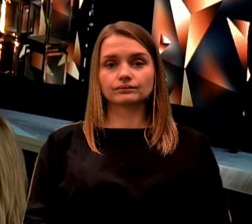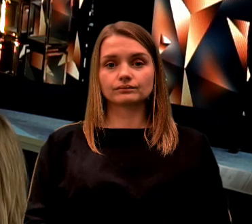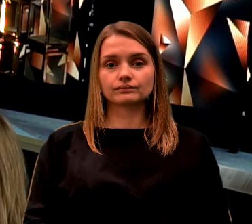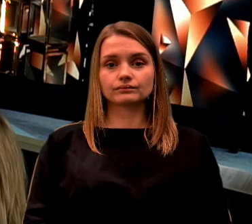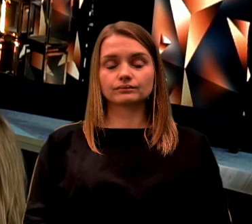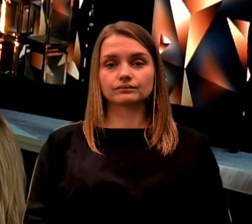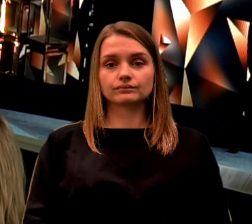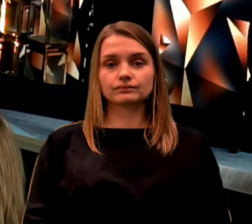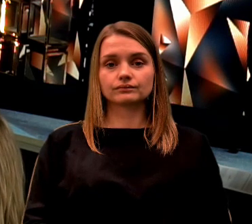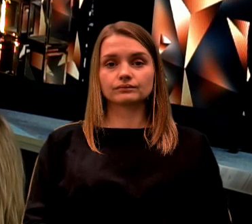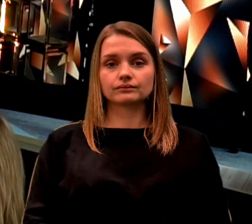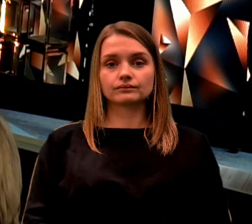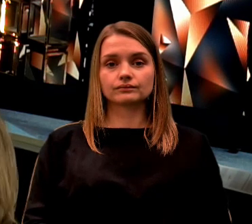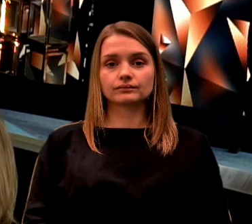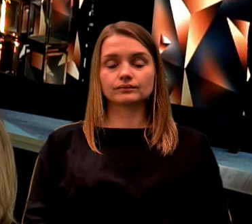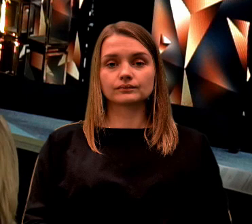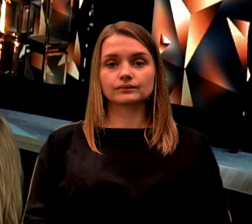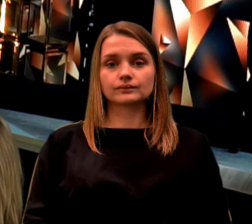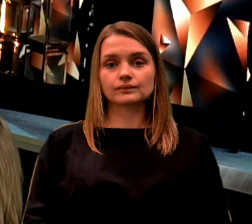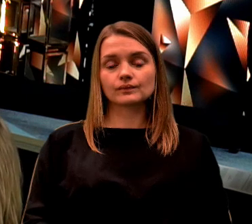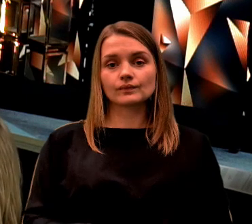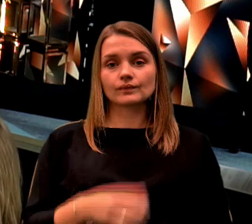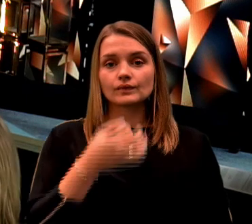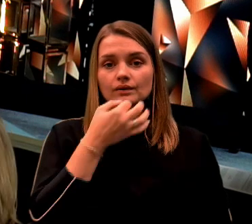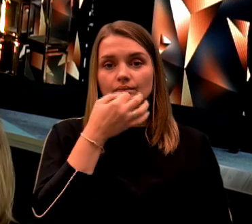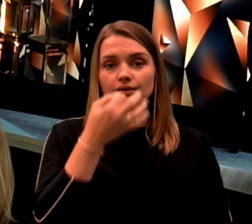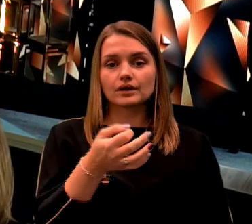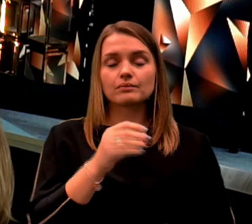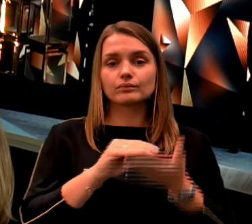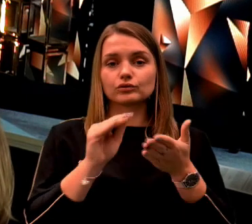I tam się powinno pojawić takie okienko i w to okienko wpiszemy kod